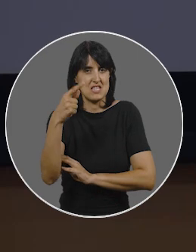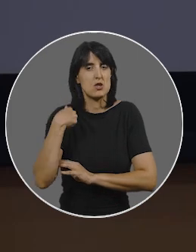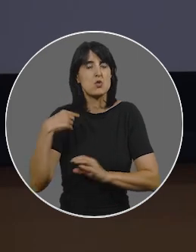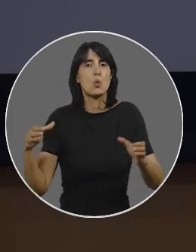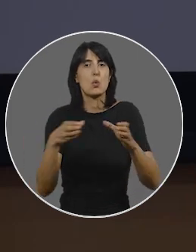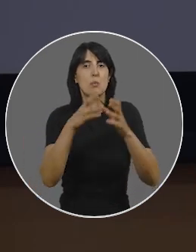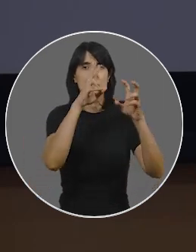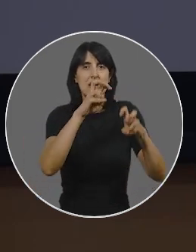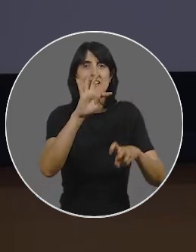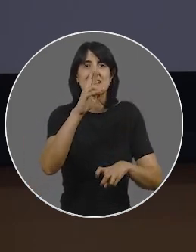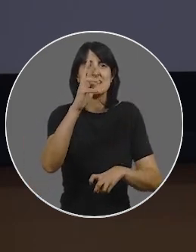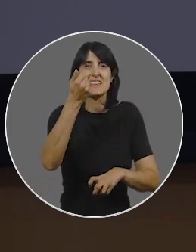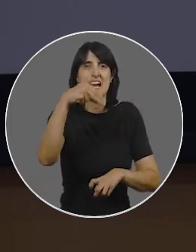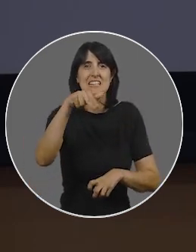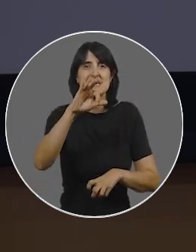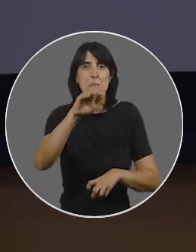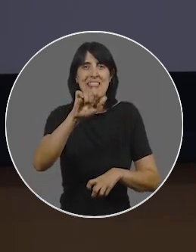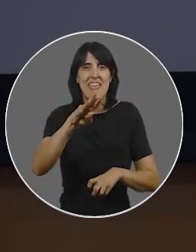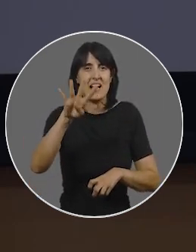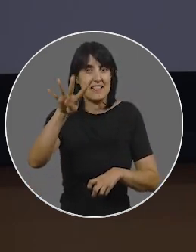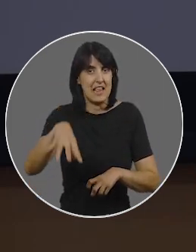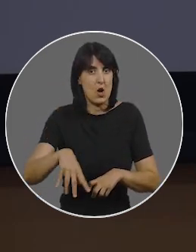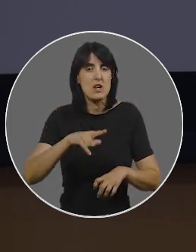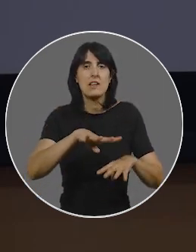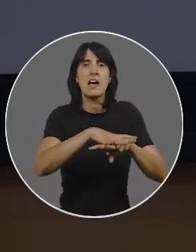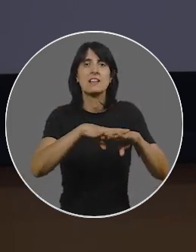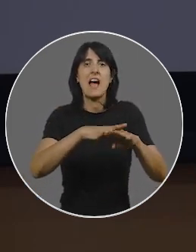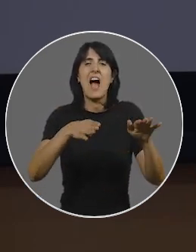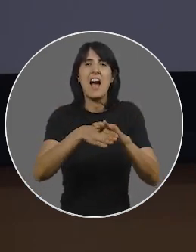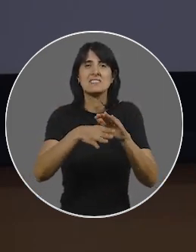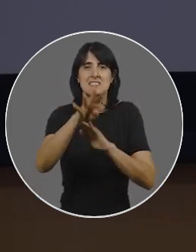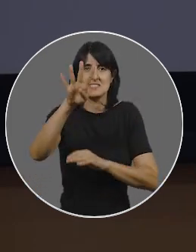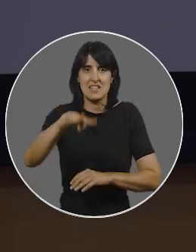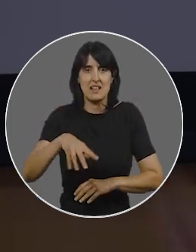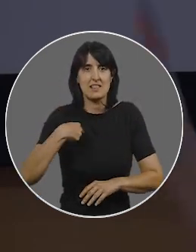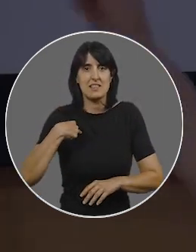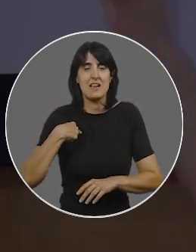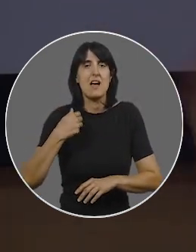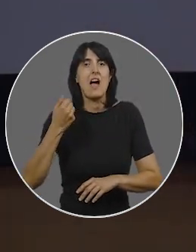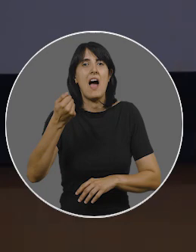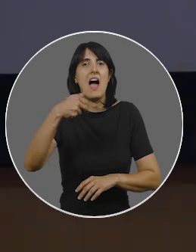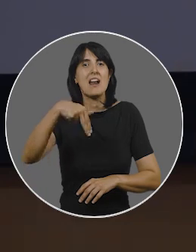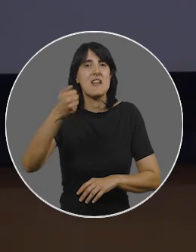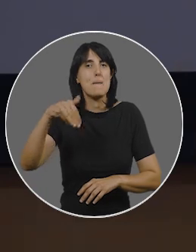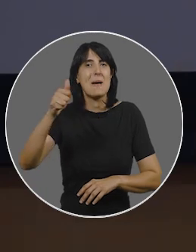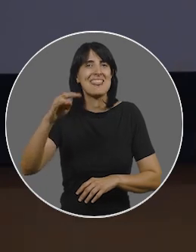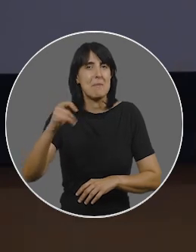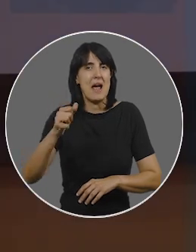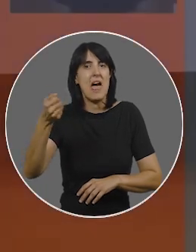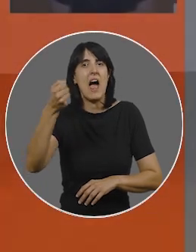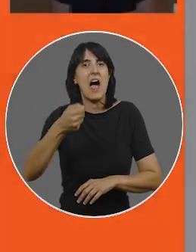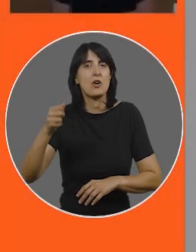digital, soc del grup de recerca Transmèdia Catalònia i de la xarxa AccessCat, que la meva adreça és